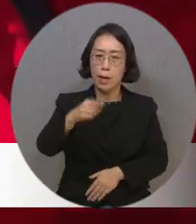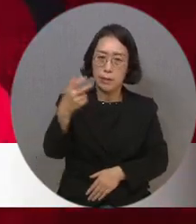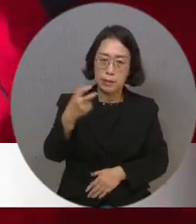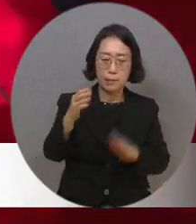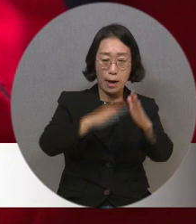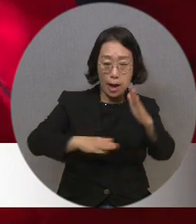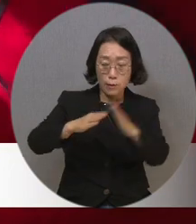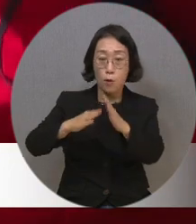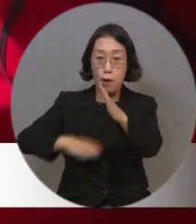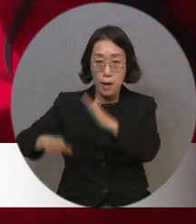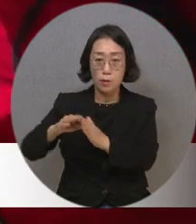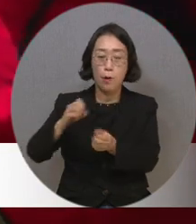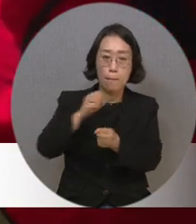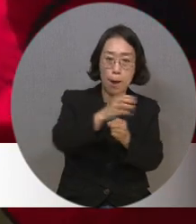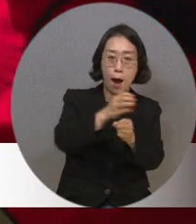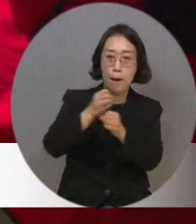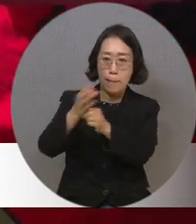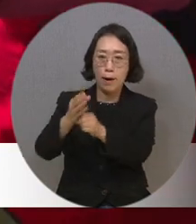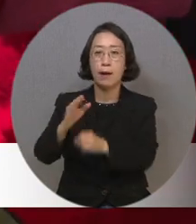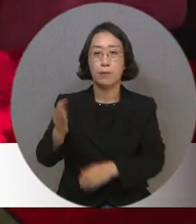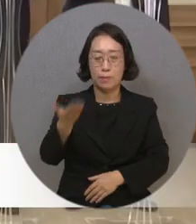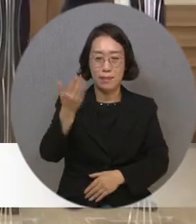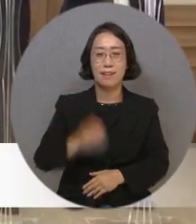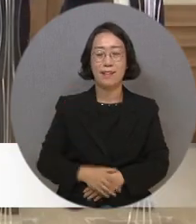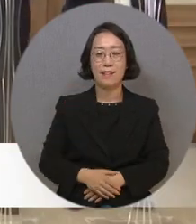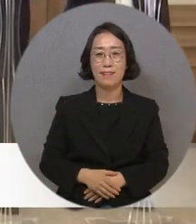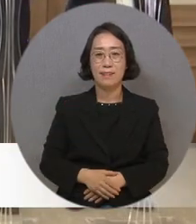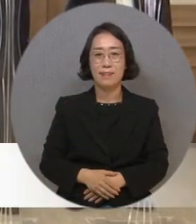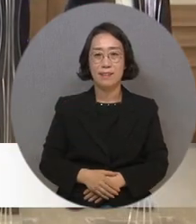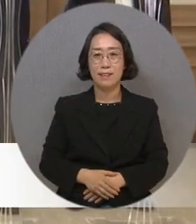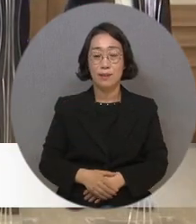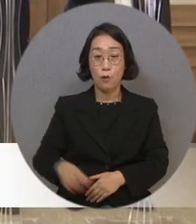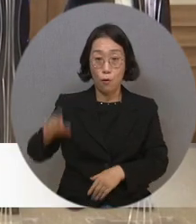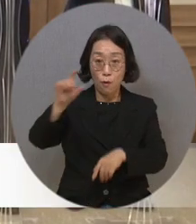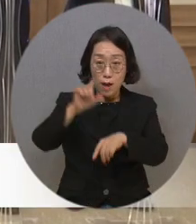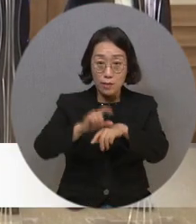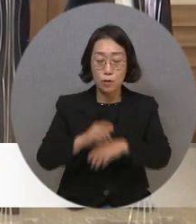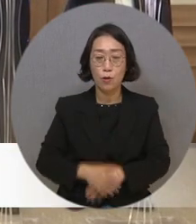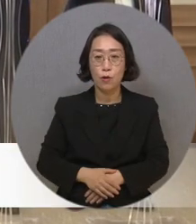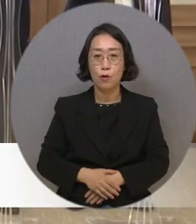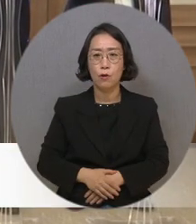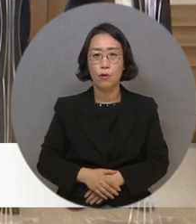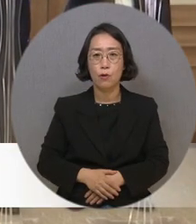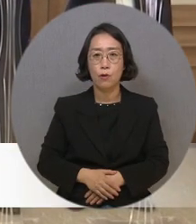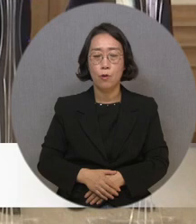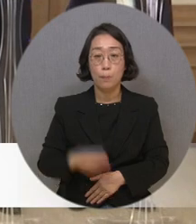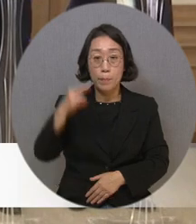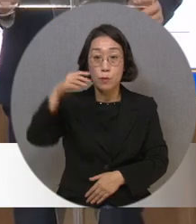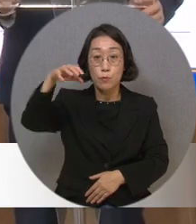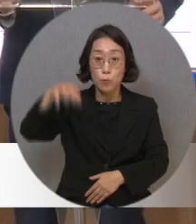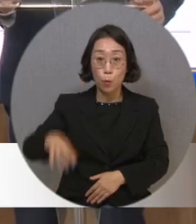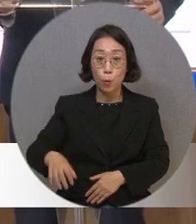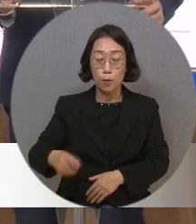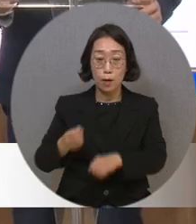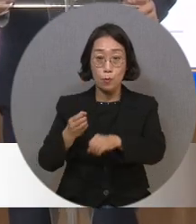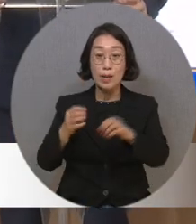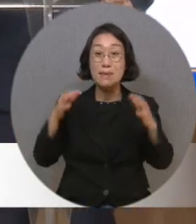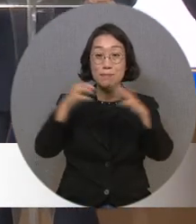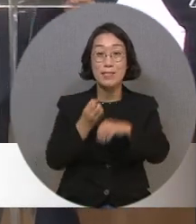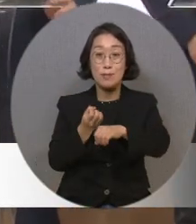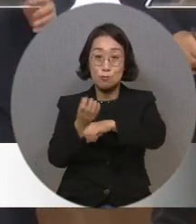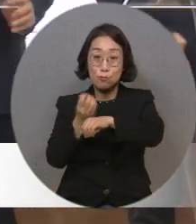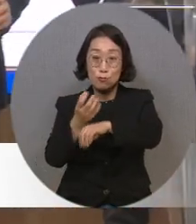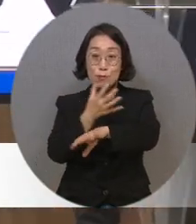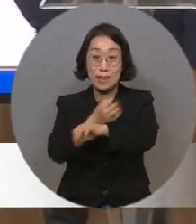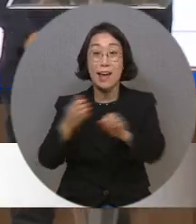170가구의 취약계층에게 전달합니다. 한편 전남도는 북미지역 남도김치 수출 확대 업무 협약을